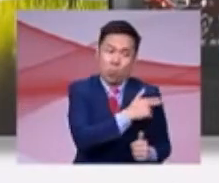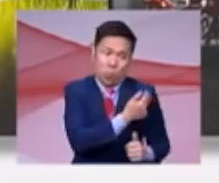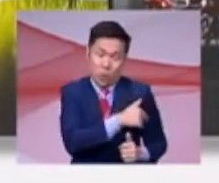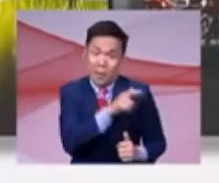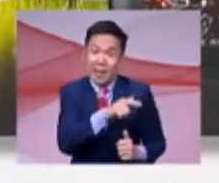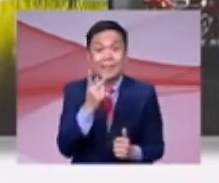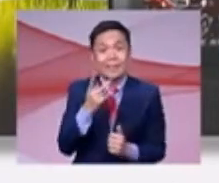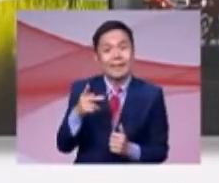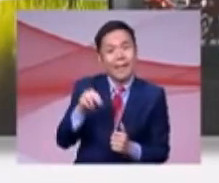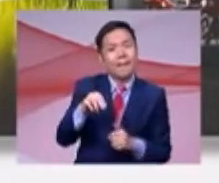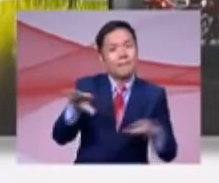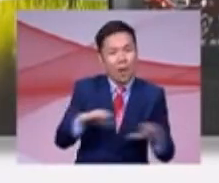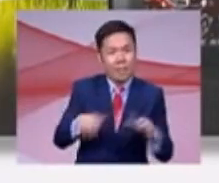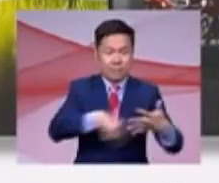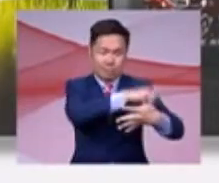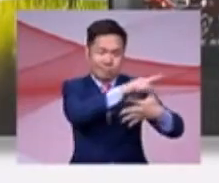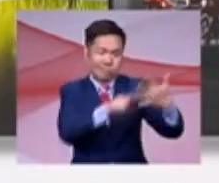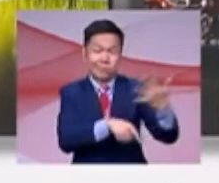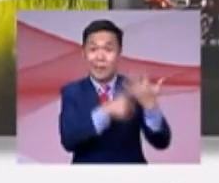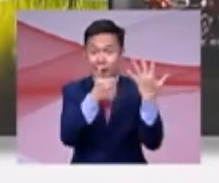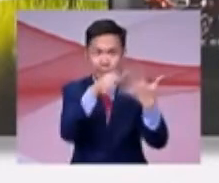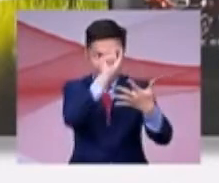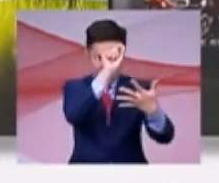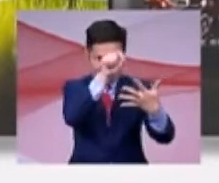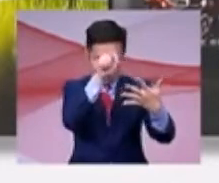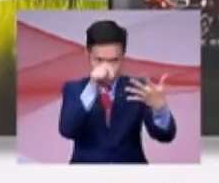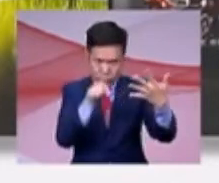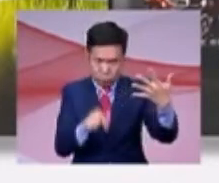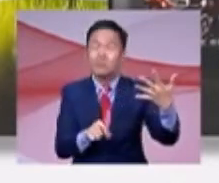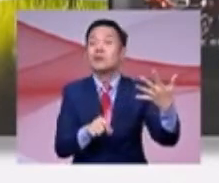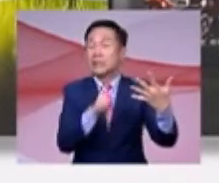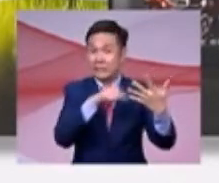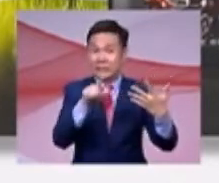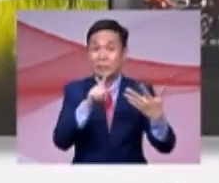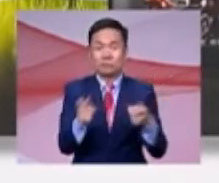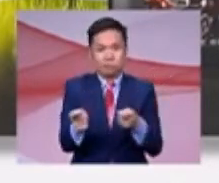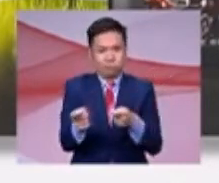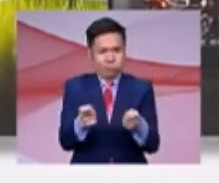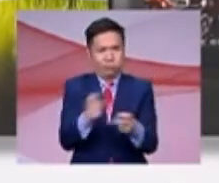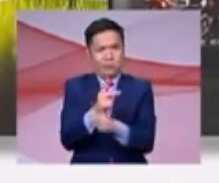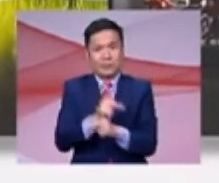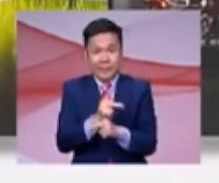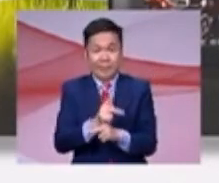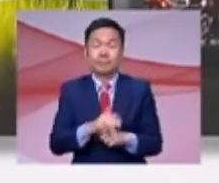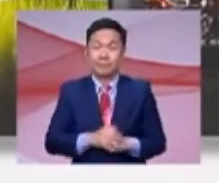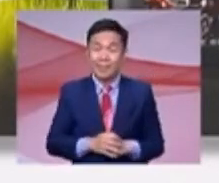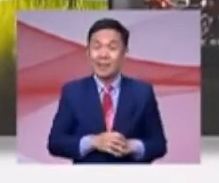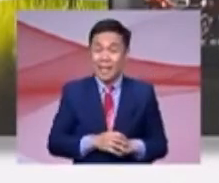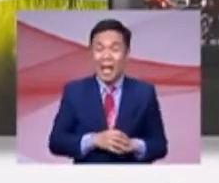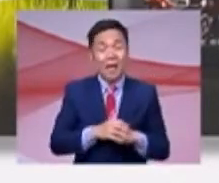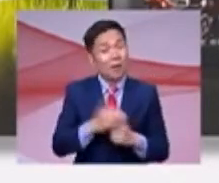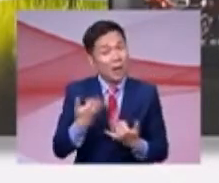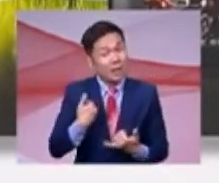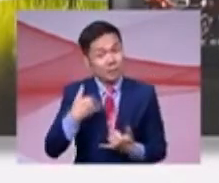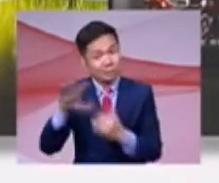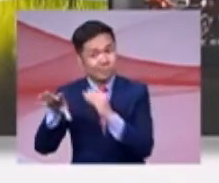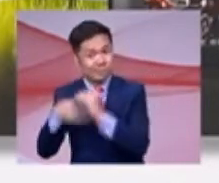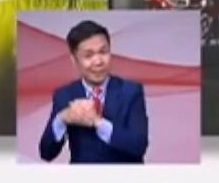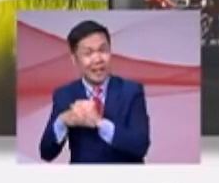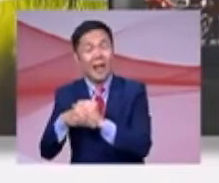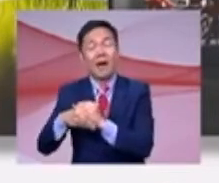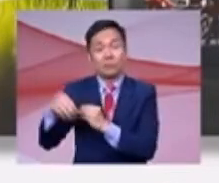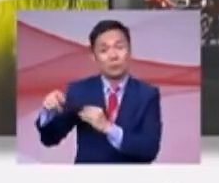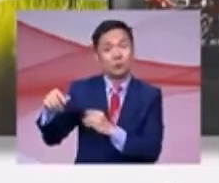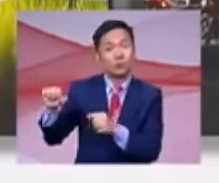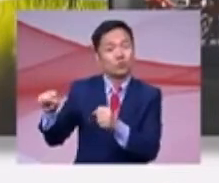kita menggunakan 6 strategi ini sebagai tindakan kesihatan awam dan juga kita ada strategi menggunakan